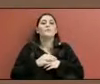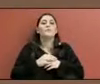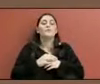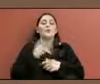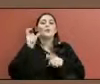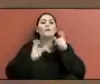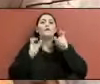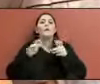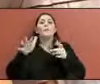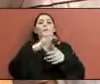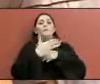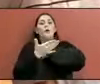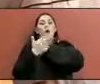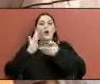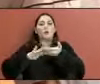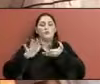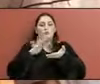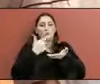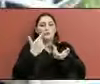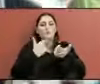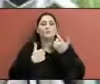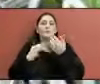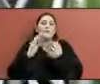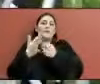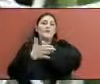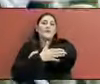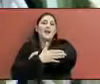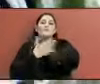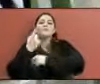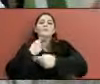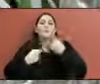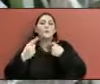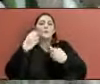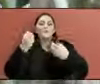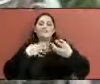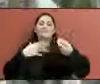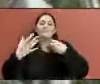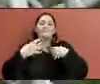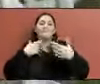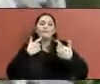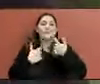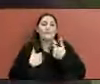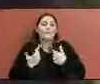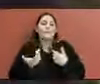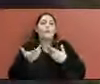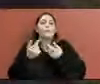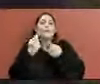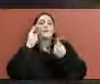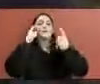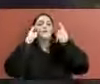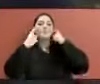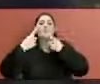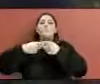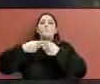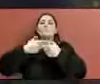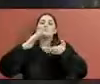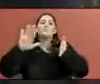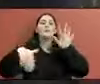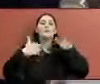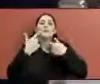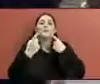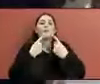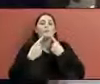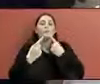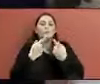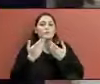balkonlarına özellikle İzmit bizim bildiğiniz üzere ciddi bir betonlaşma ve apartmanlar evet. Çok